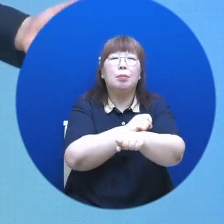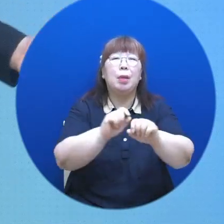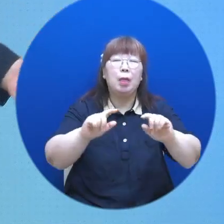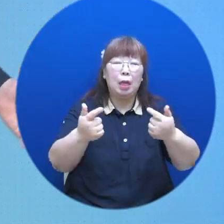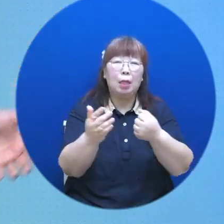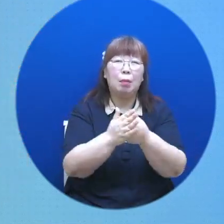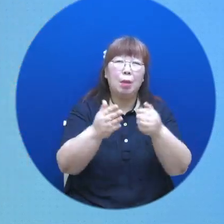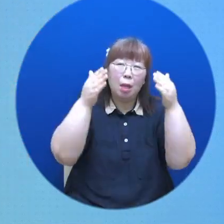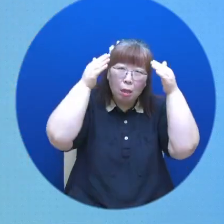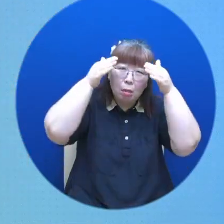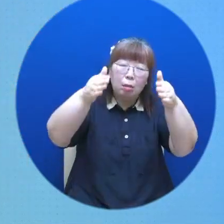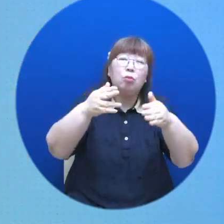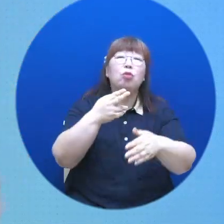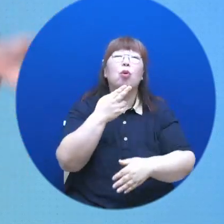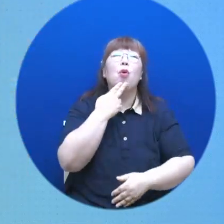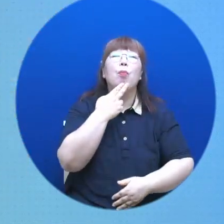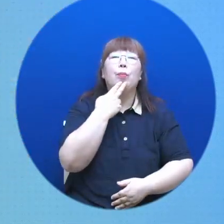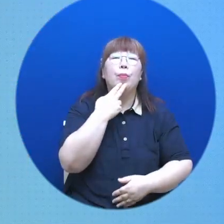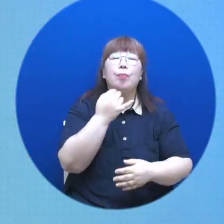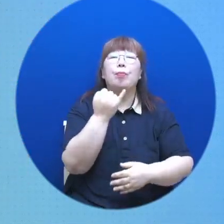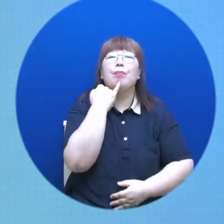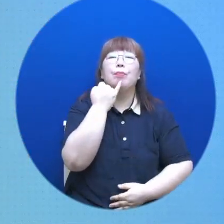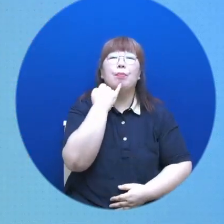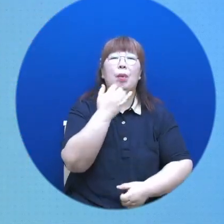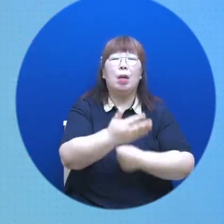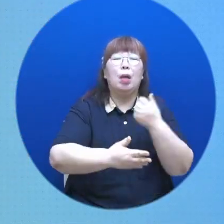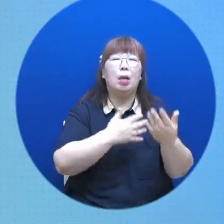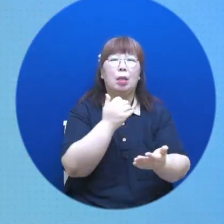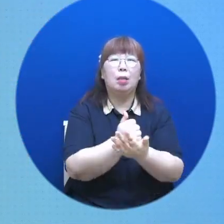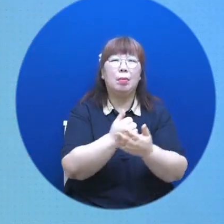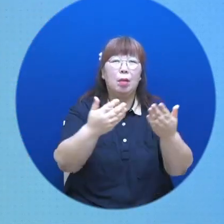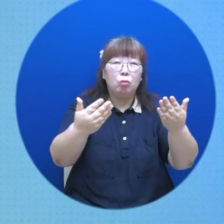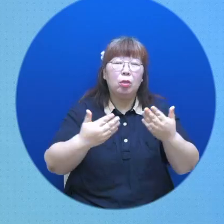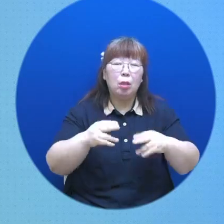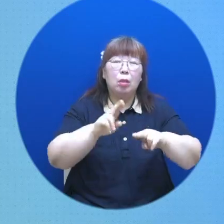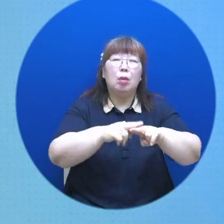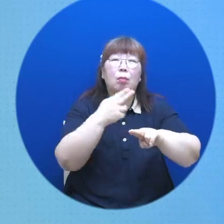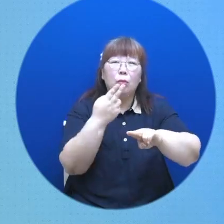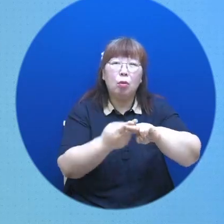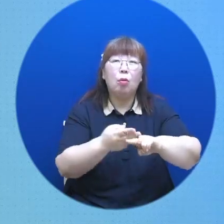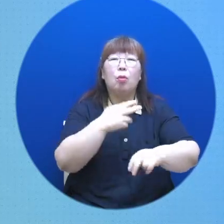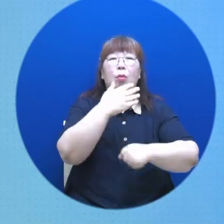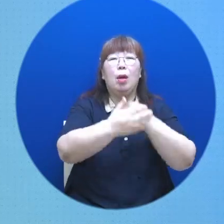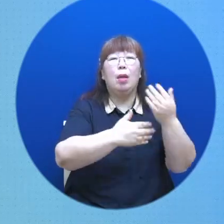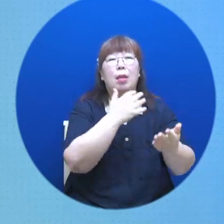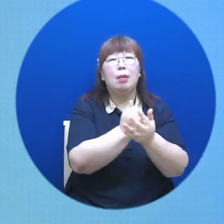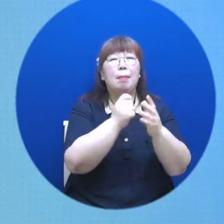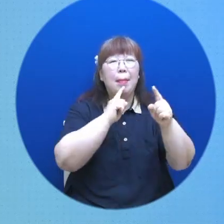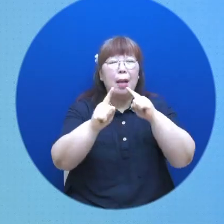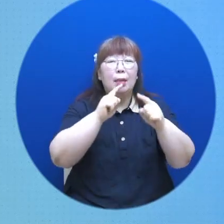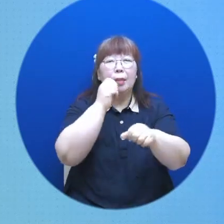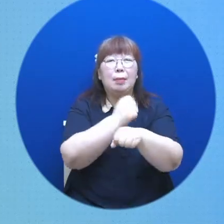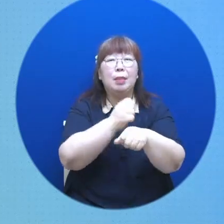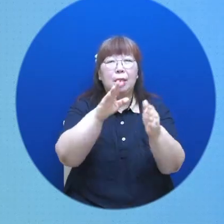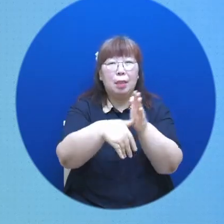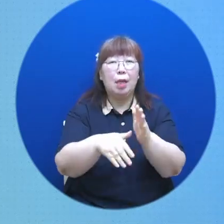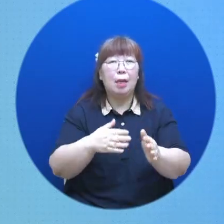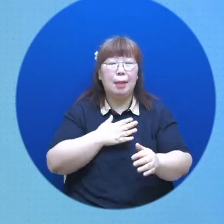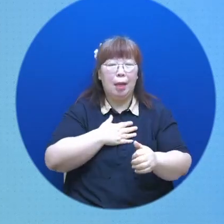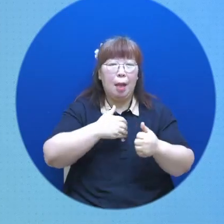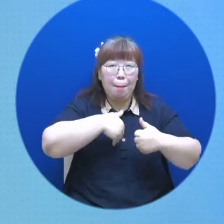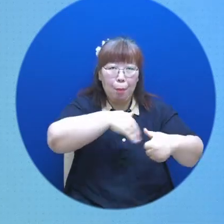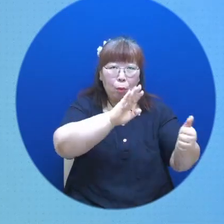주목하지 않을지라도 하나님이 보낸 선물로서, 하나님께서 말씀하실 때 내가 보낸